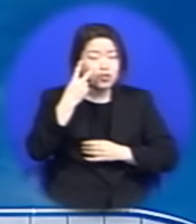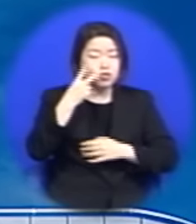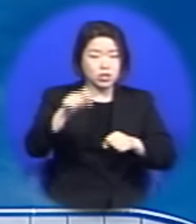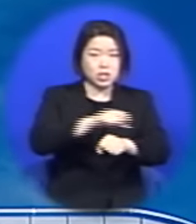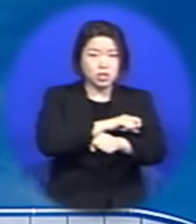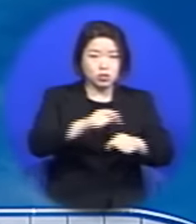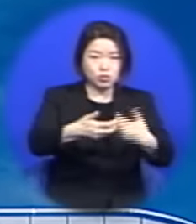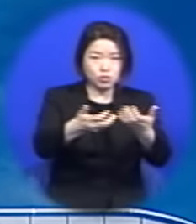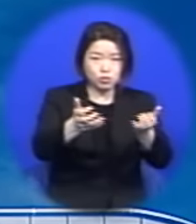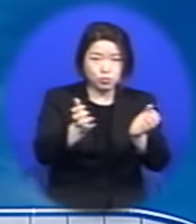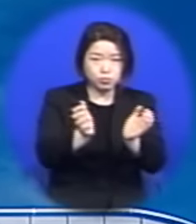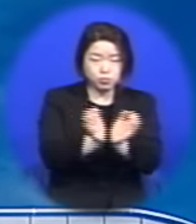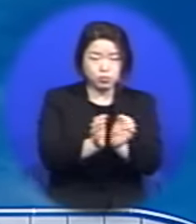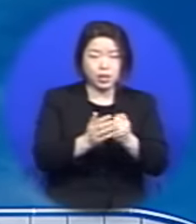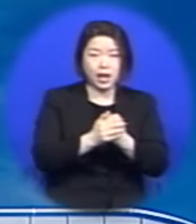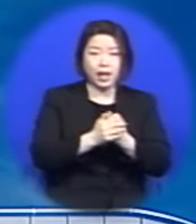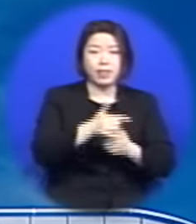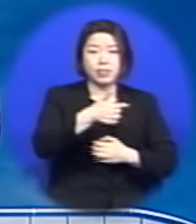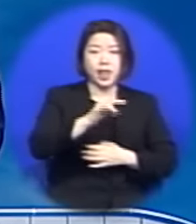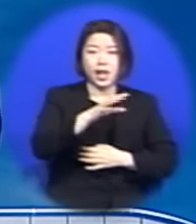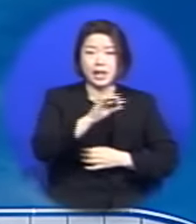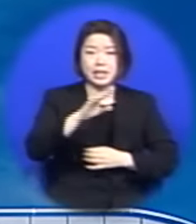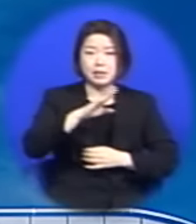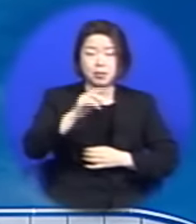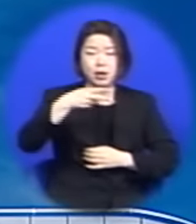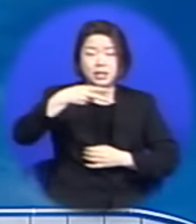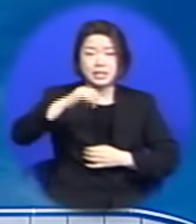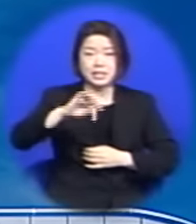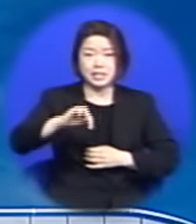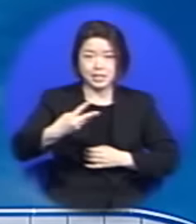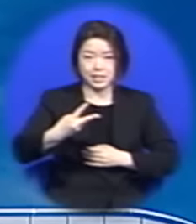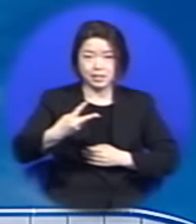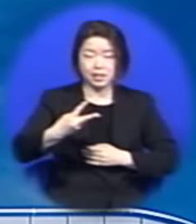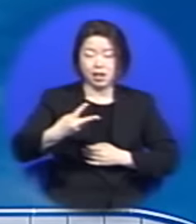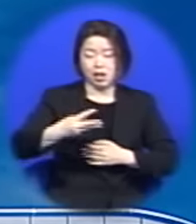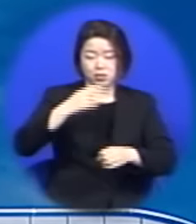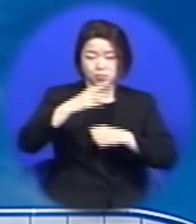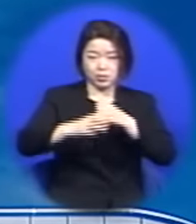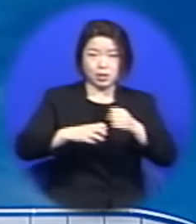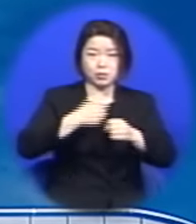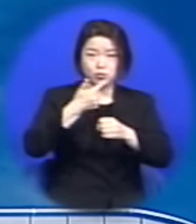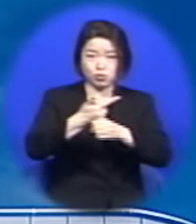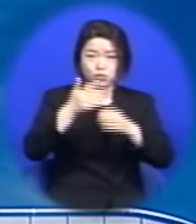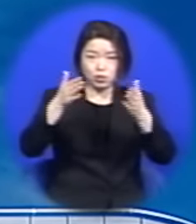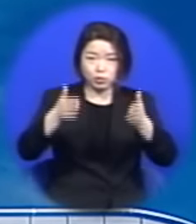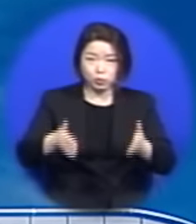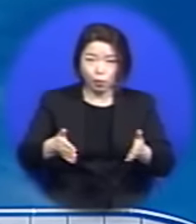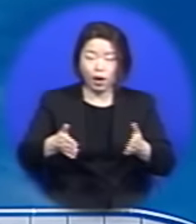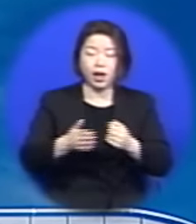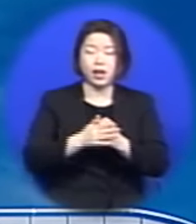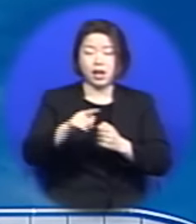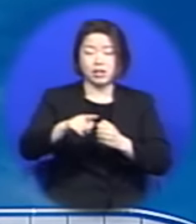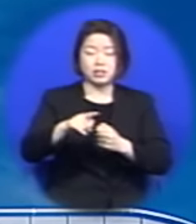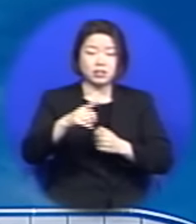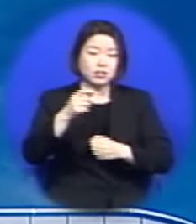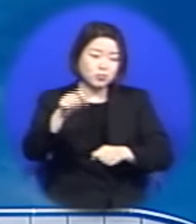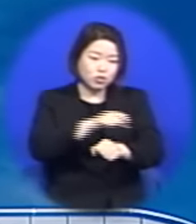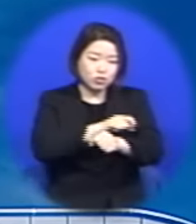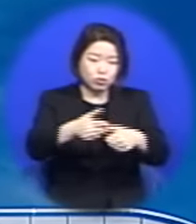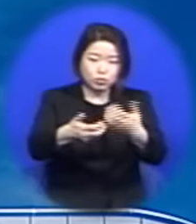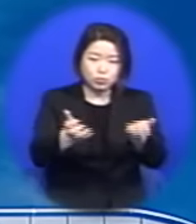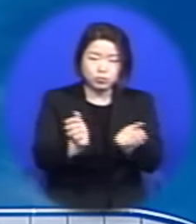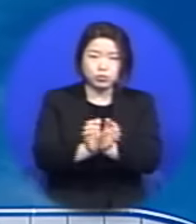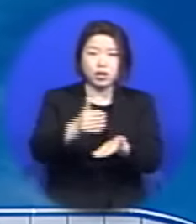네이비의 팀원입니다 36년 동안 미군 해군 특수부대 원이었습니다